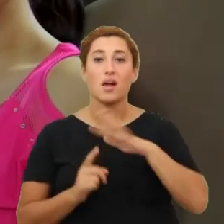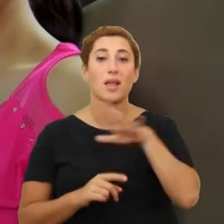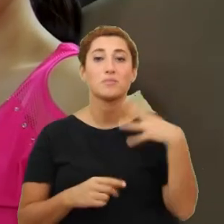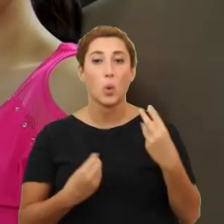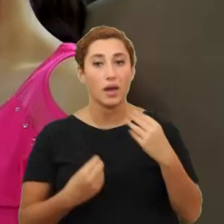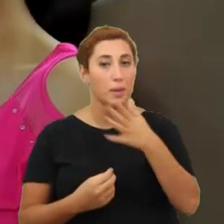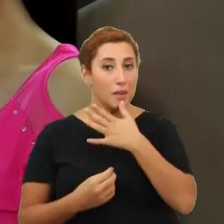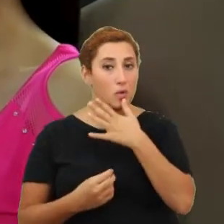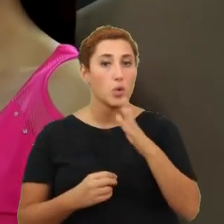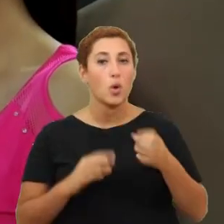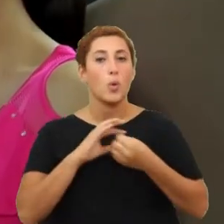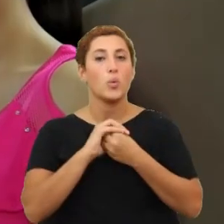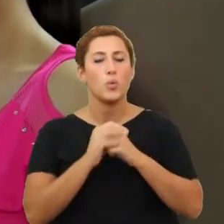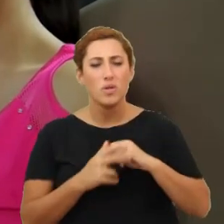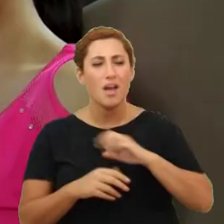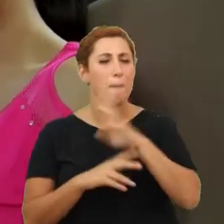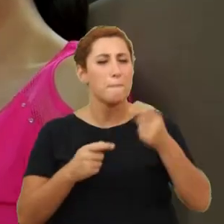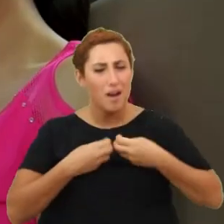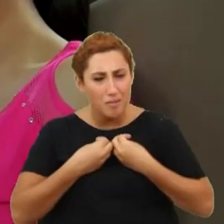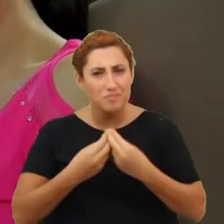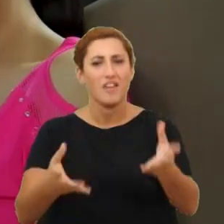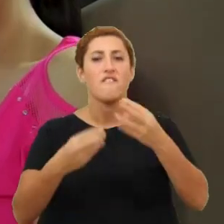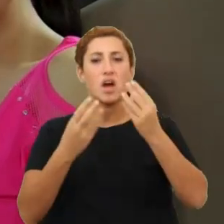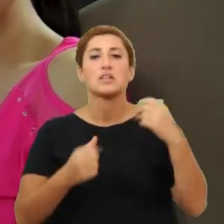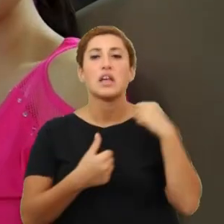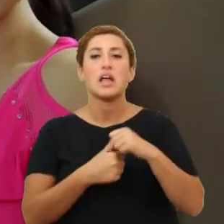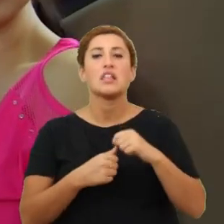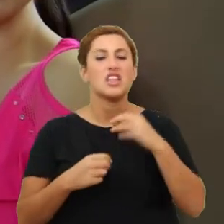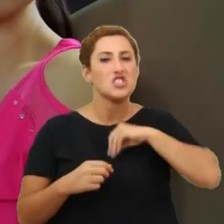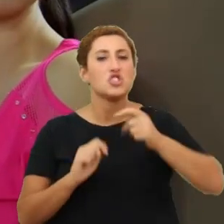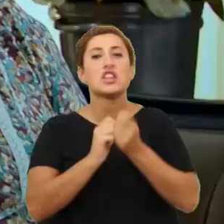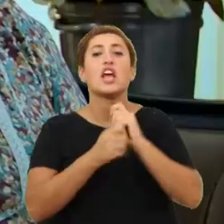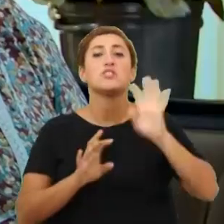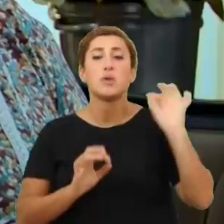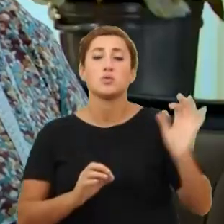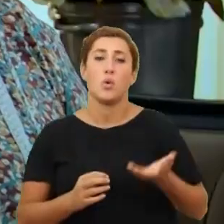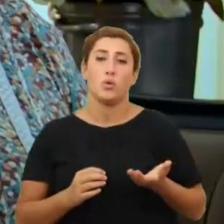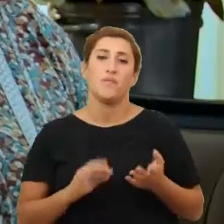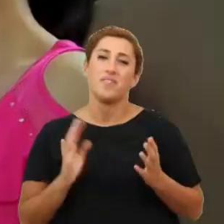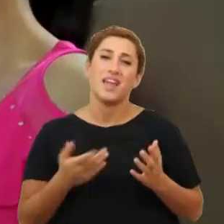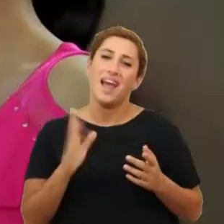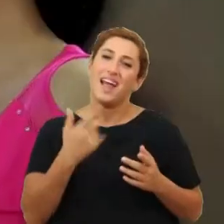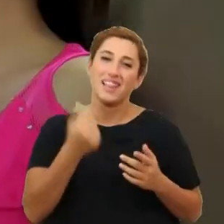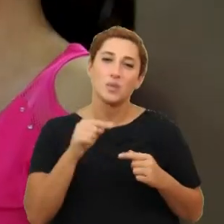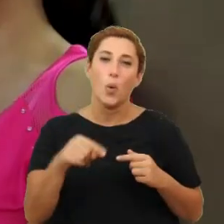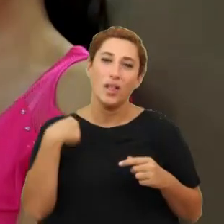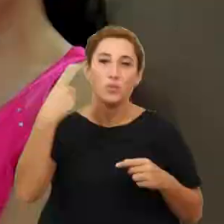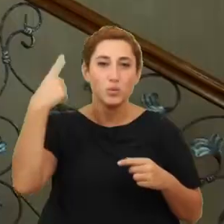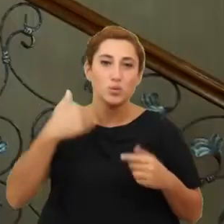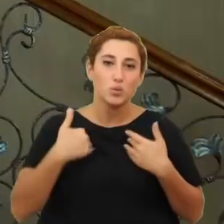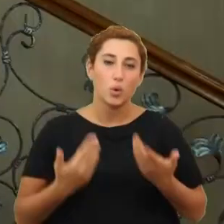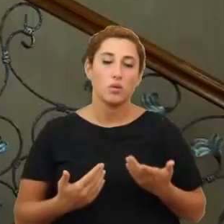hepimiz çok iyi biliyoruz. Yani dünya servetini ayaklarının altına yığsan yine de karakteri değişmez onun. Hani en azından öyle